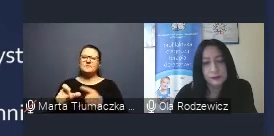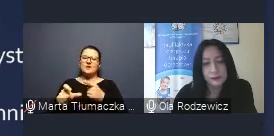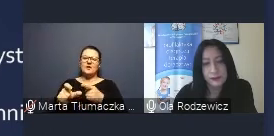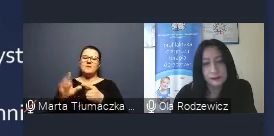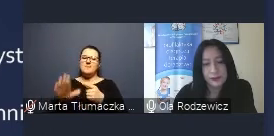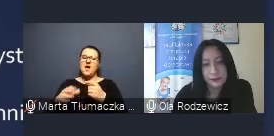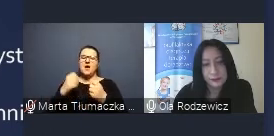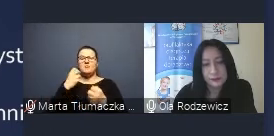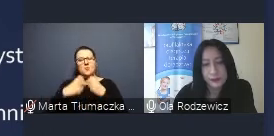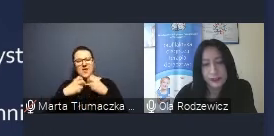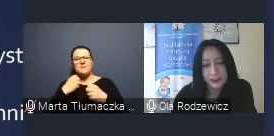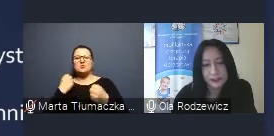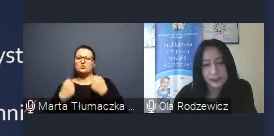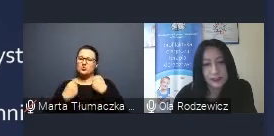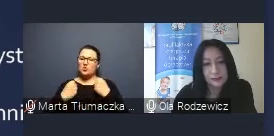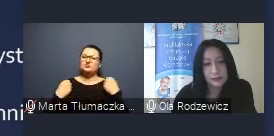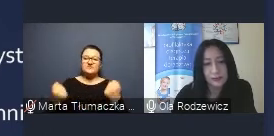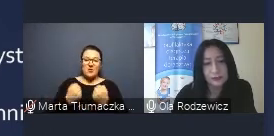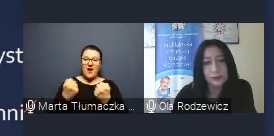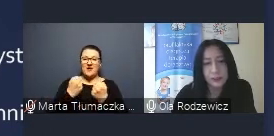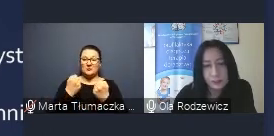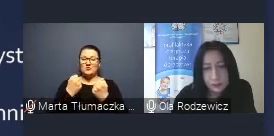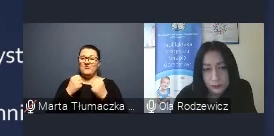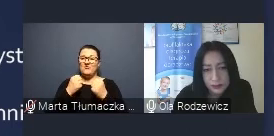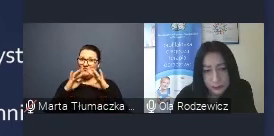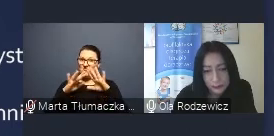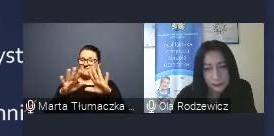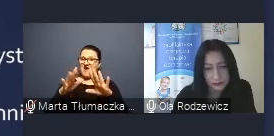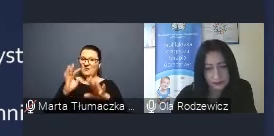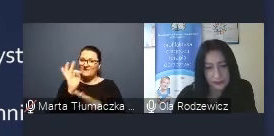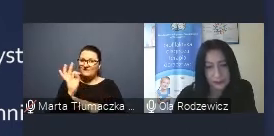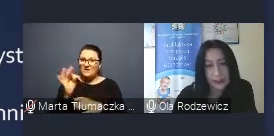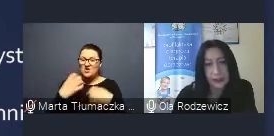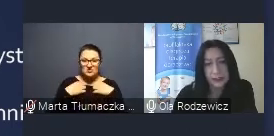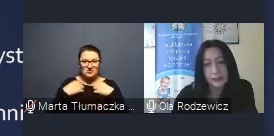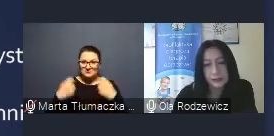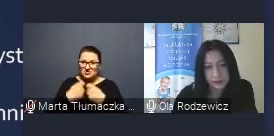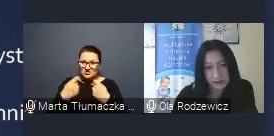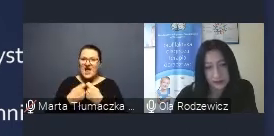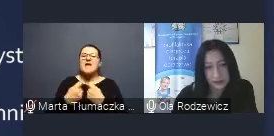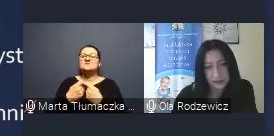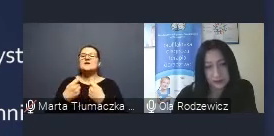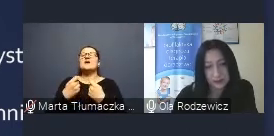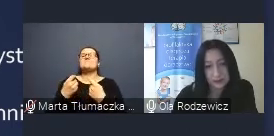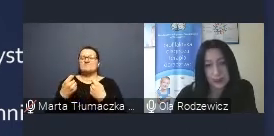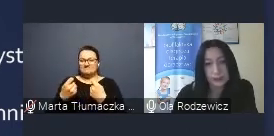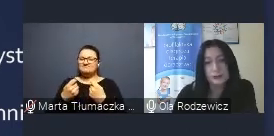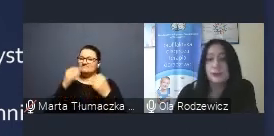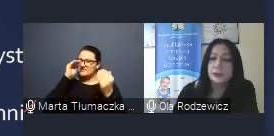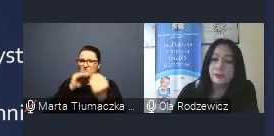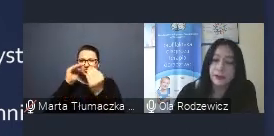trudności w funkcjonowaniu występują u niego w takim nasileniu, że one jemu utrudniają funkcjonowanie i dostosowanie się